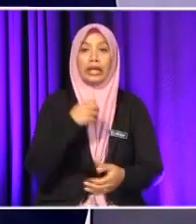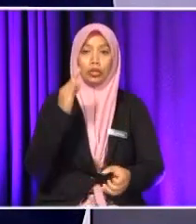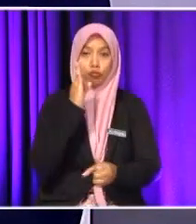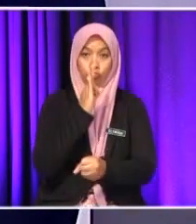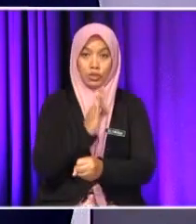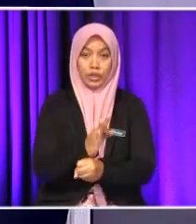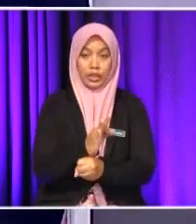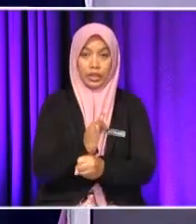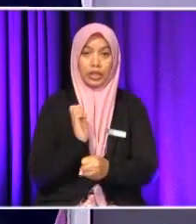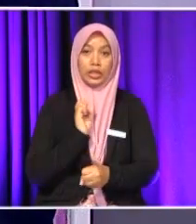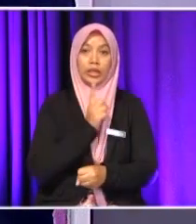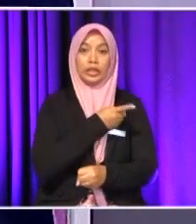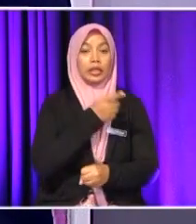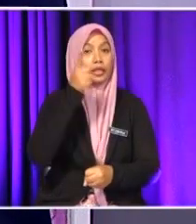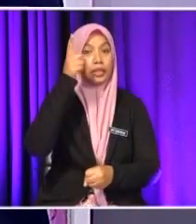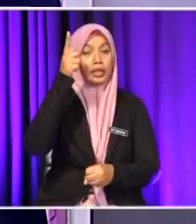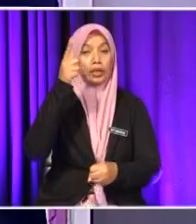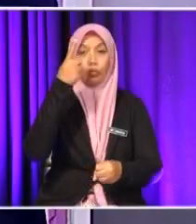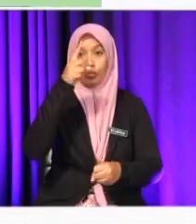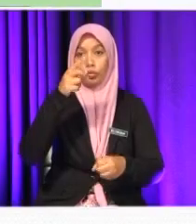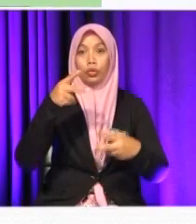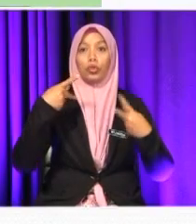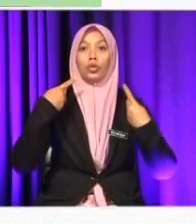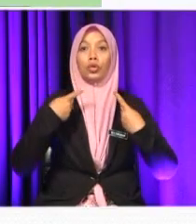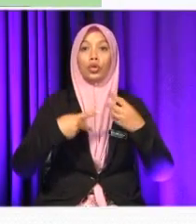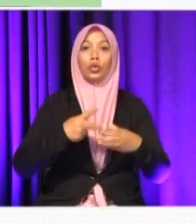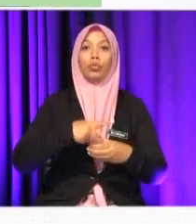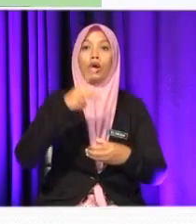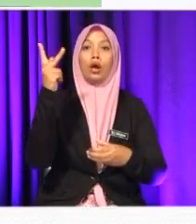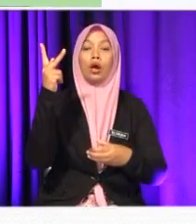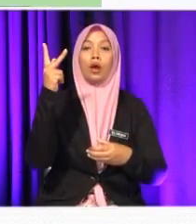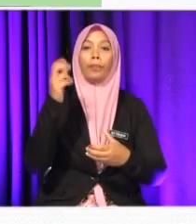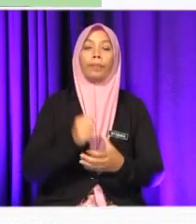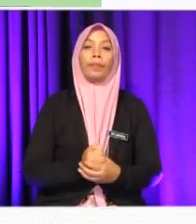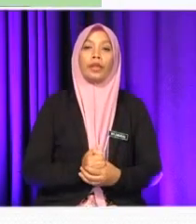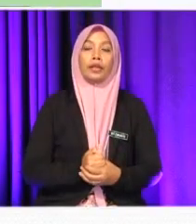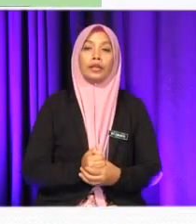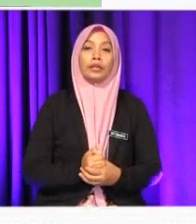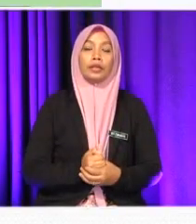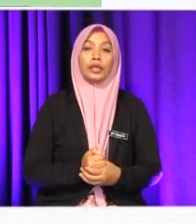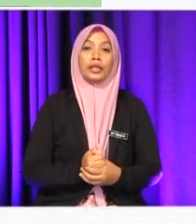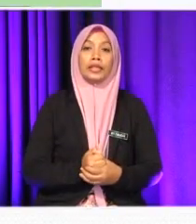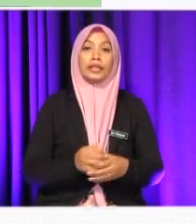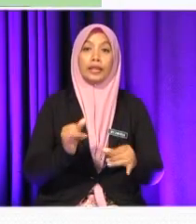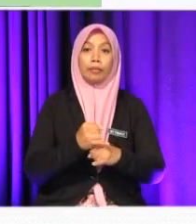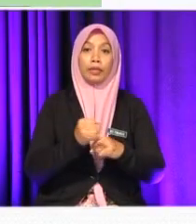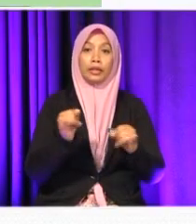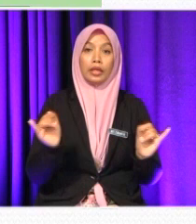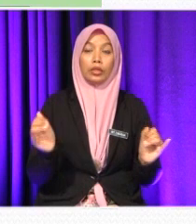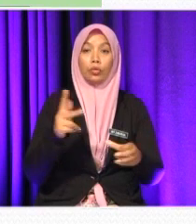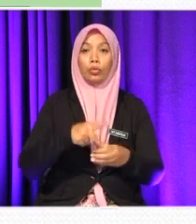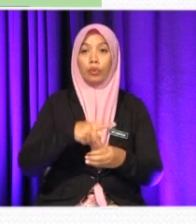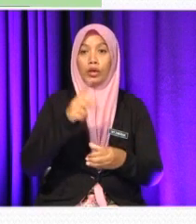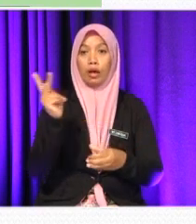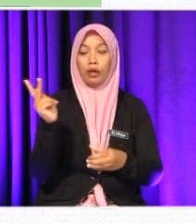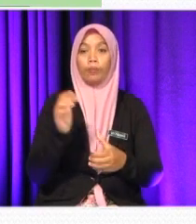Okey, kita lihat kepada pengeluaran dahulu, iaitu fungsian pengeluaran dilakukan oleh Jabatan Pengeluaran atau operasi. Pengeluaran